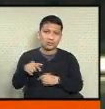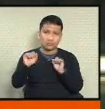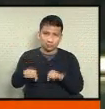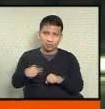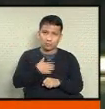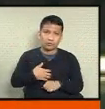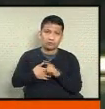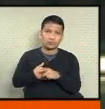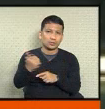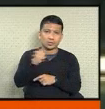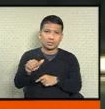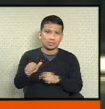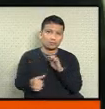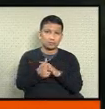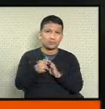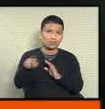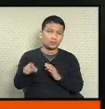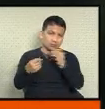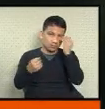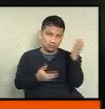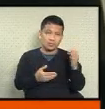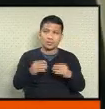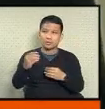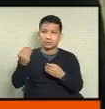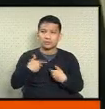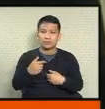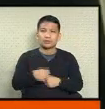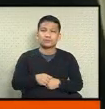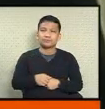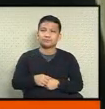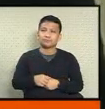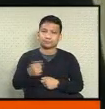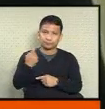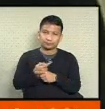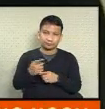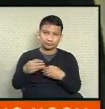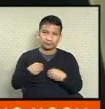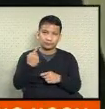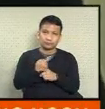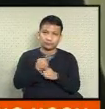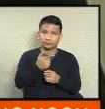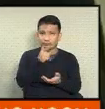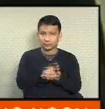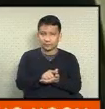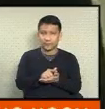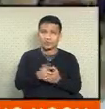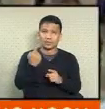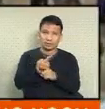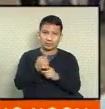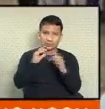in releasing any of this information. Kailangan namin ng tamang kasulatan, tamang